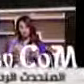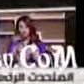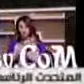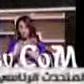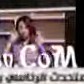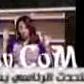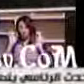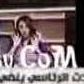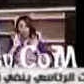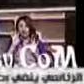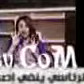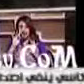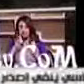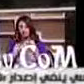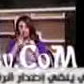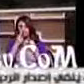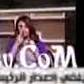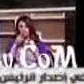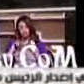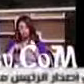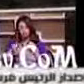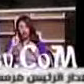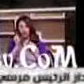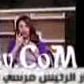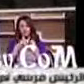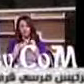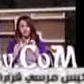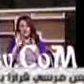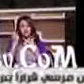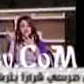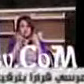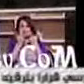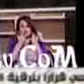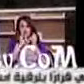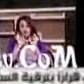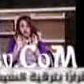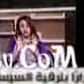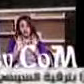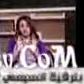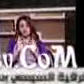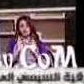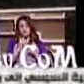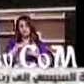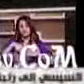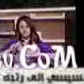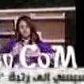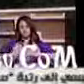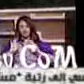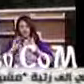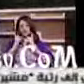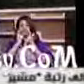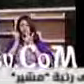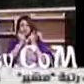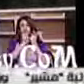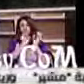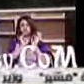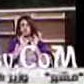المحكمه ولا خارج المحكمه وفي محيط المحكمه بالكامل في تامين للاعماق لكل المحلات او